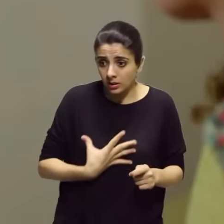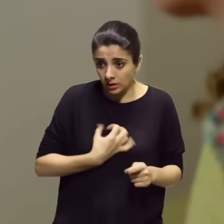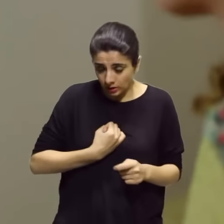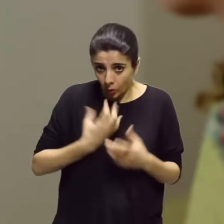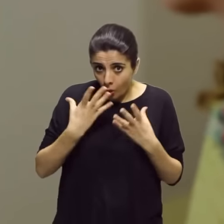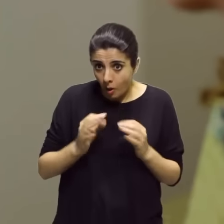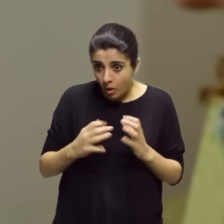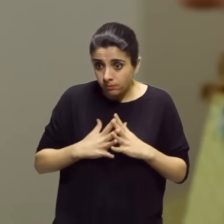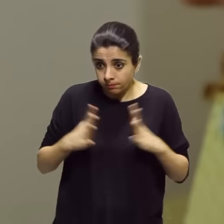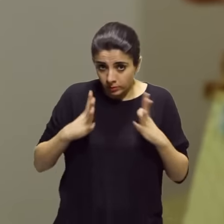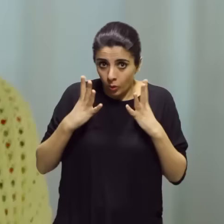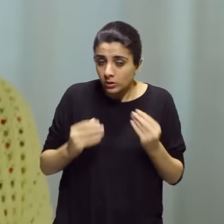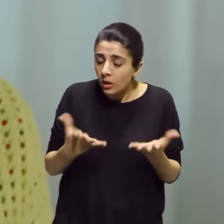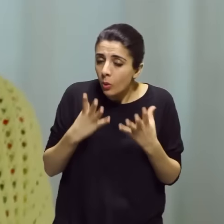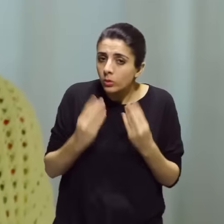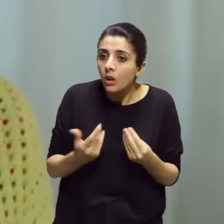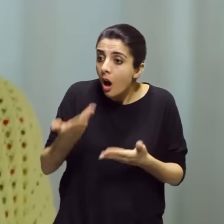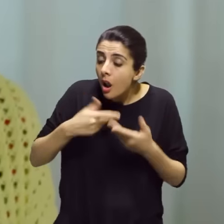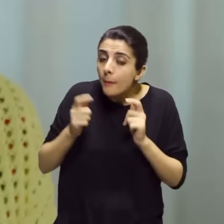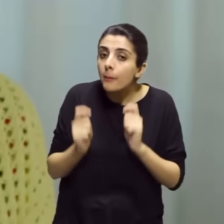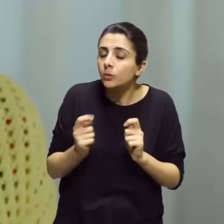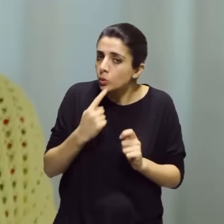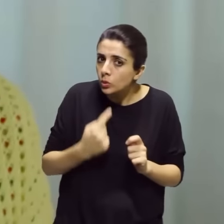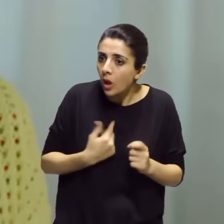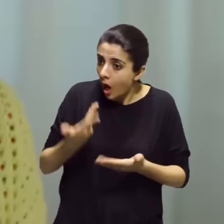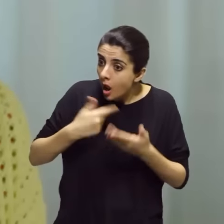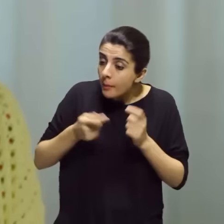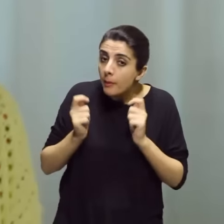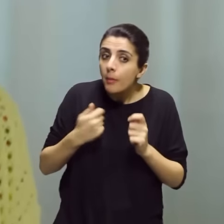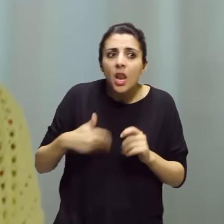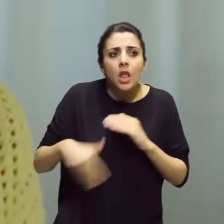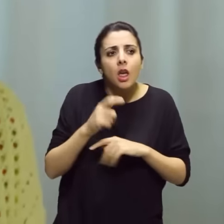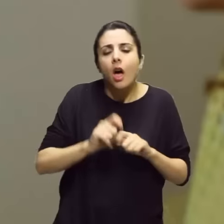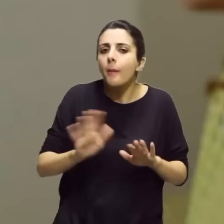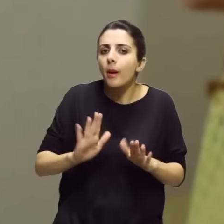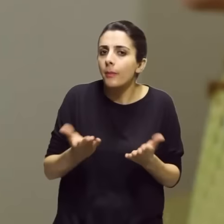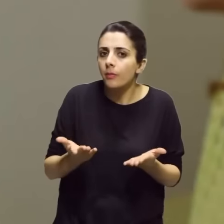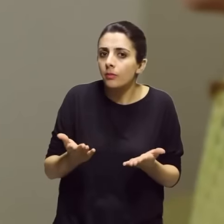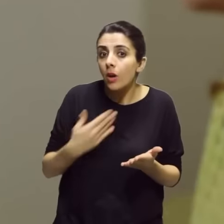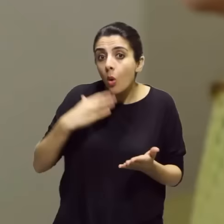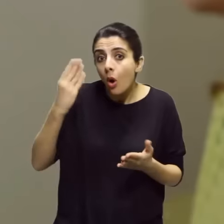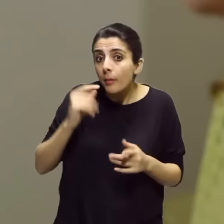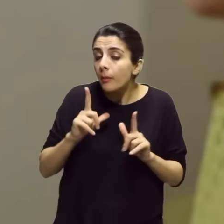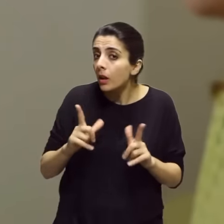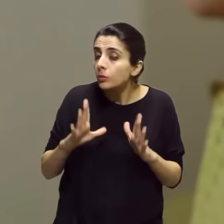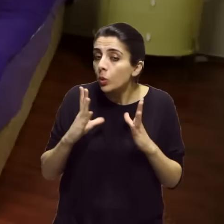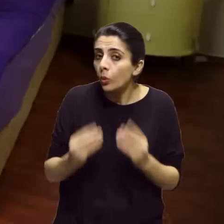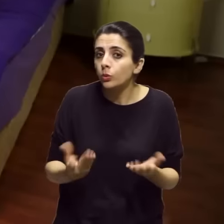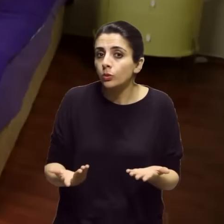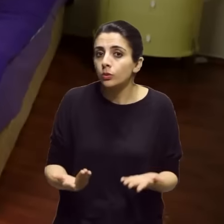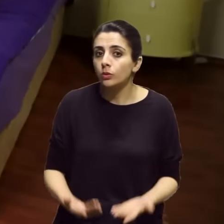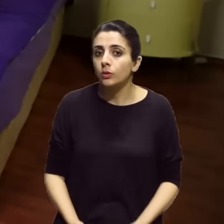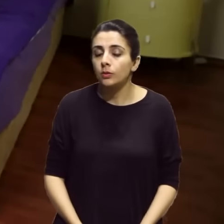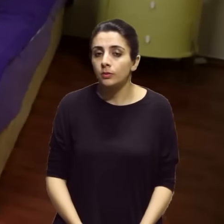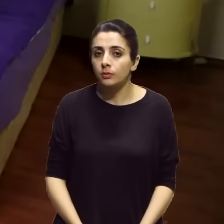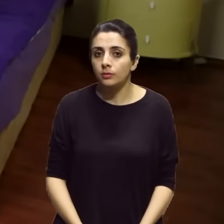atacaksın? İçinde mi büyüyecek bütün bunlar? Ne olacak? Bana anlatacaksın Reyhan. Bana anlatmadan da buradan çıkmayacaksın artık. Ben öğreneceğim ne olduğunu.